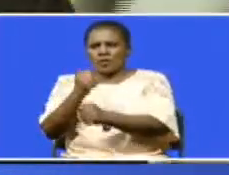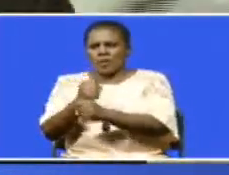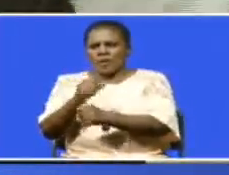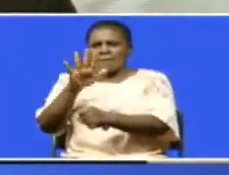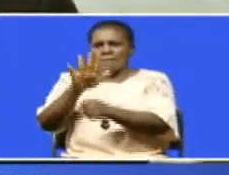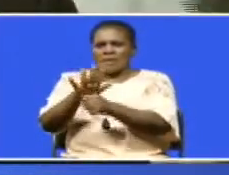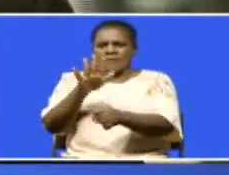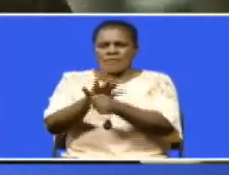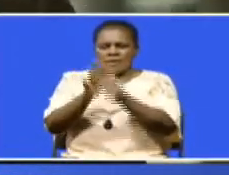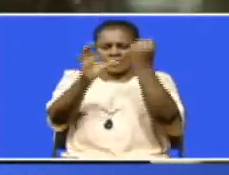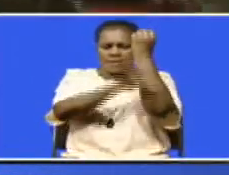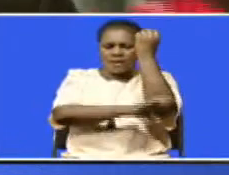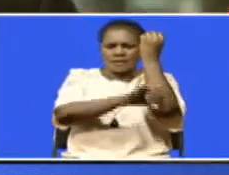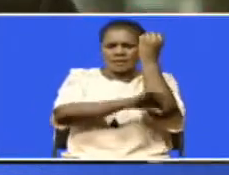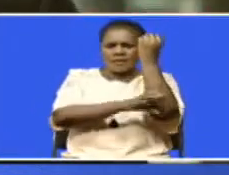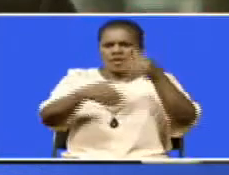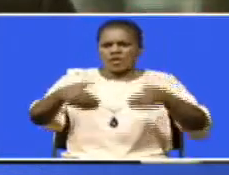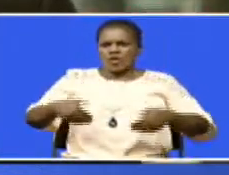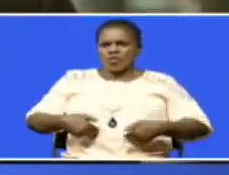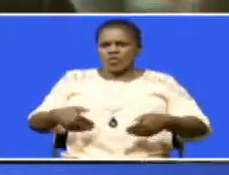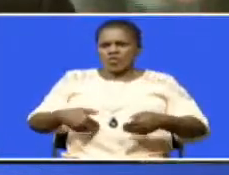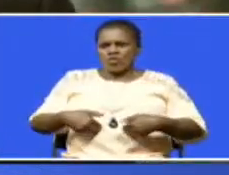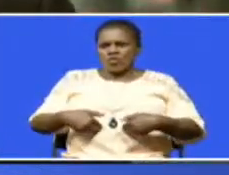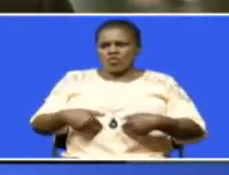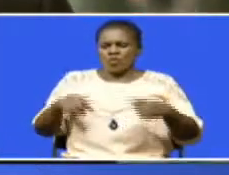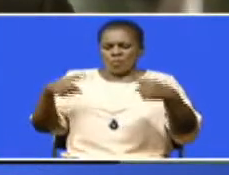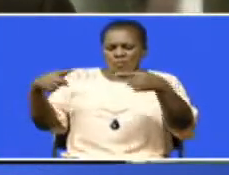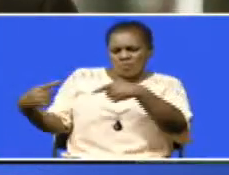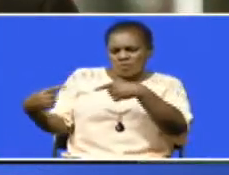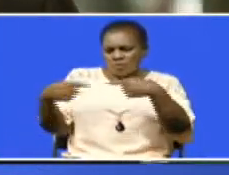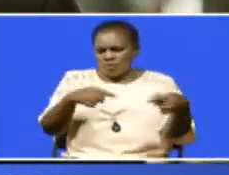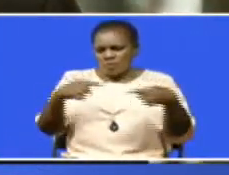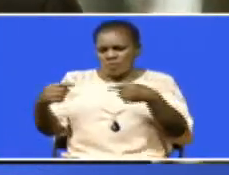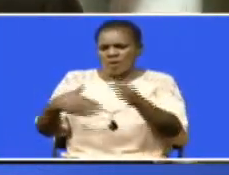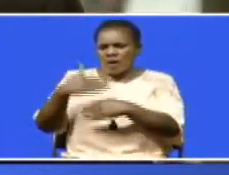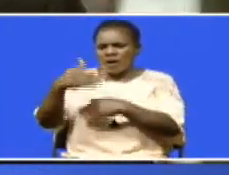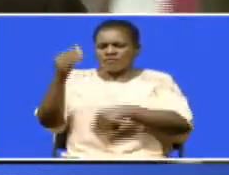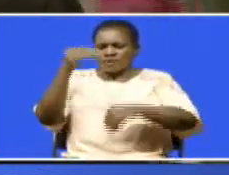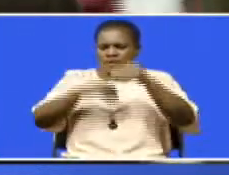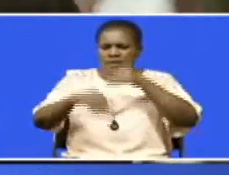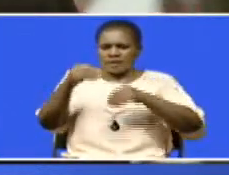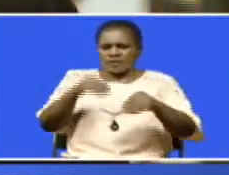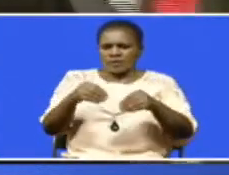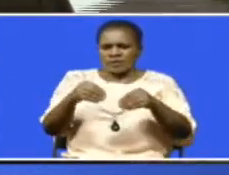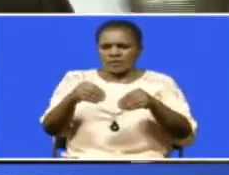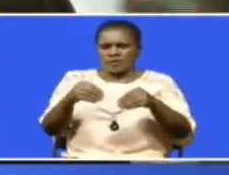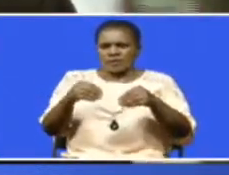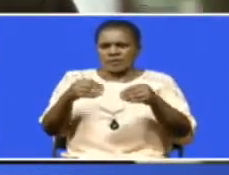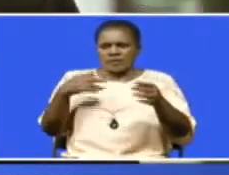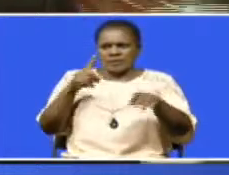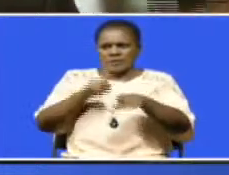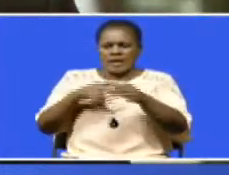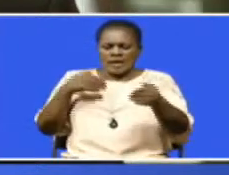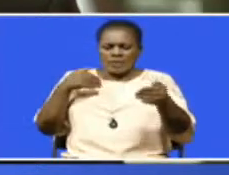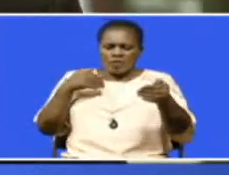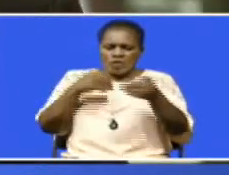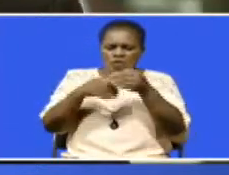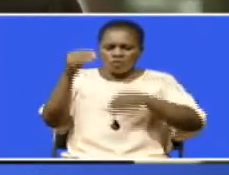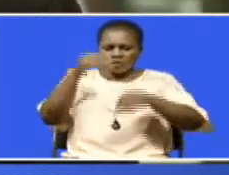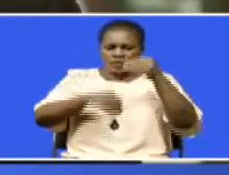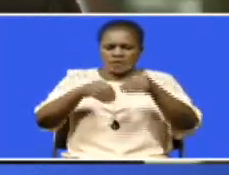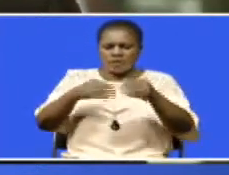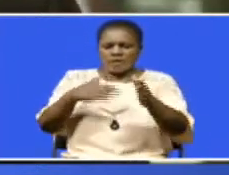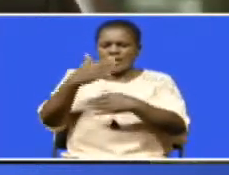ni wengi nchini, mara kwa mara vijana hutumika kuchochea ghasia haswa za baada ya uchaguzi mkuu, na tunapoelekea katika uchaguzi mwingine mwaka